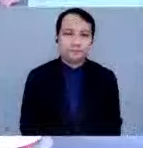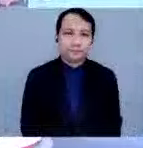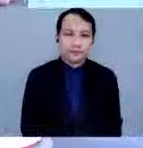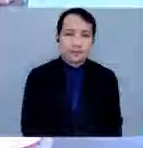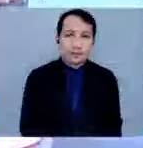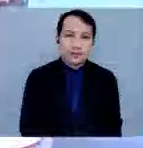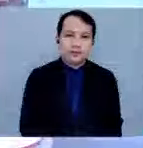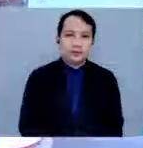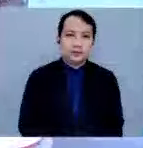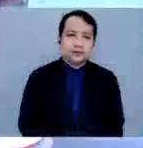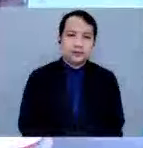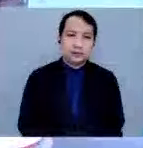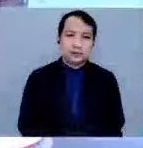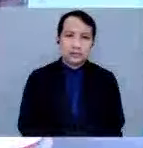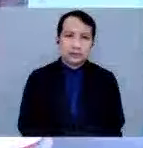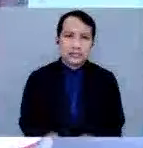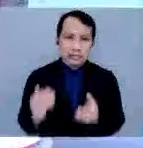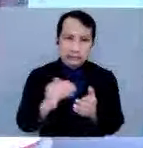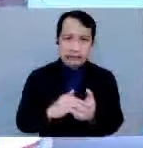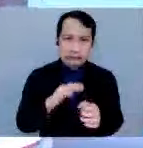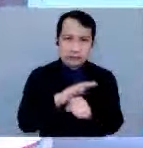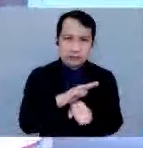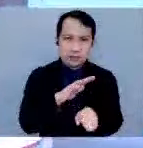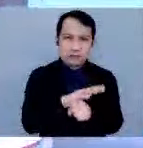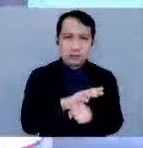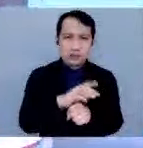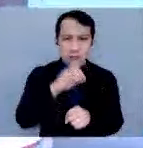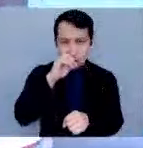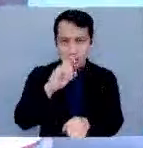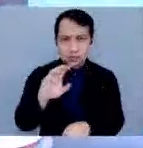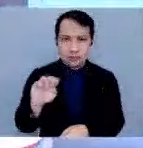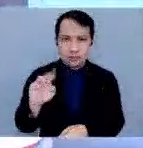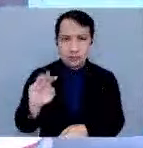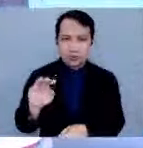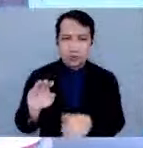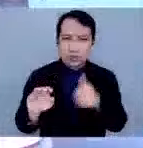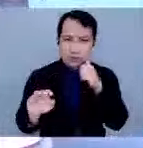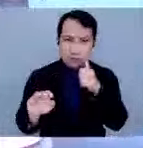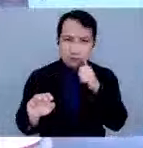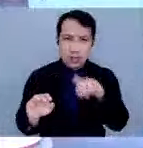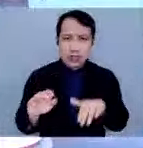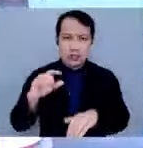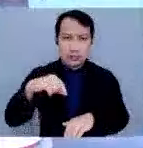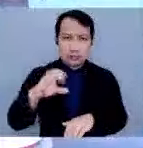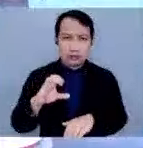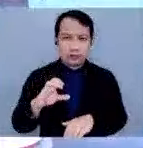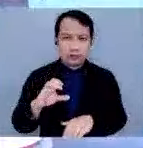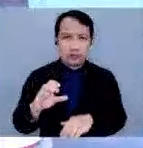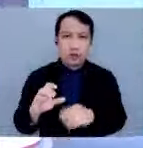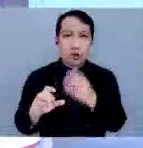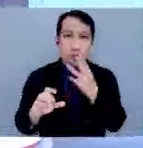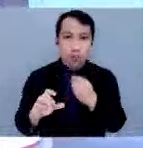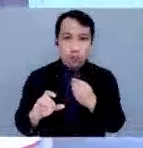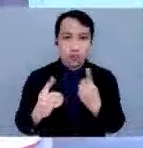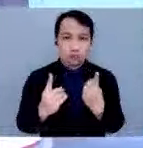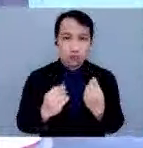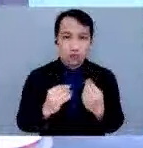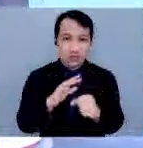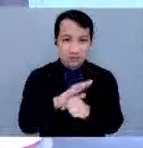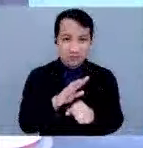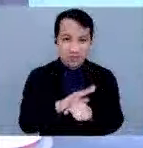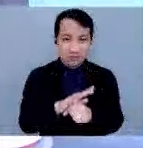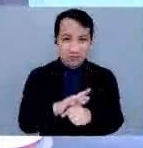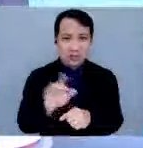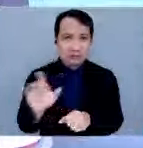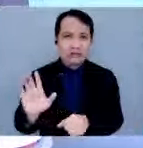Ginahasa umano ng paulit-ulit ang 14 anyos na babae sa Quezon City. Ang suspect, sariling ama ng dalagita. Nasa